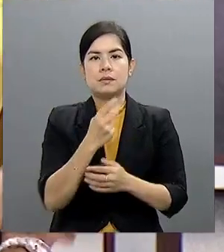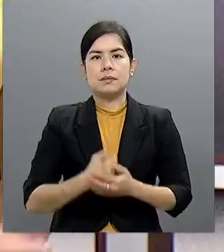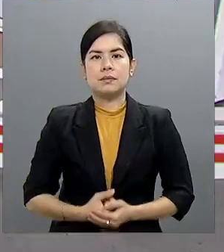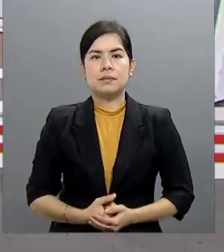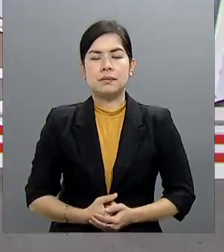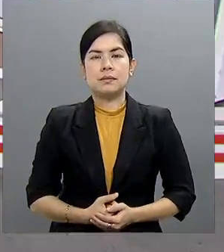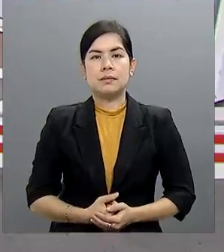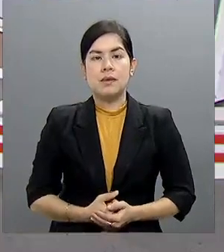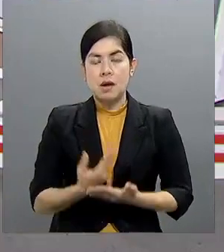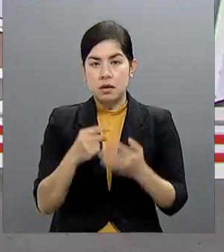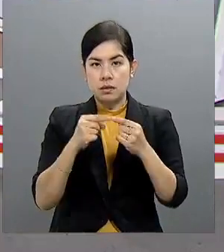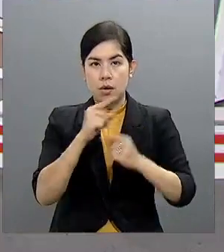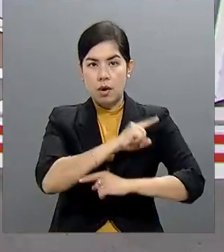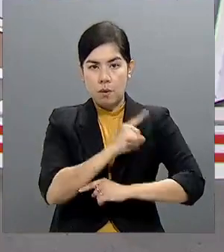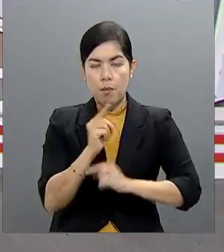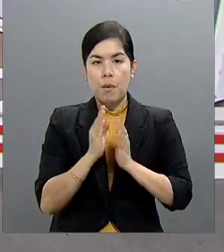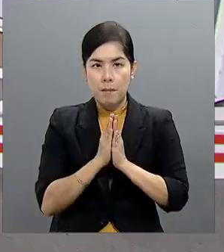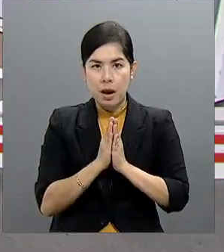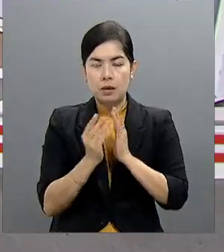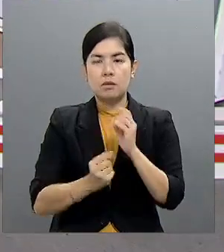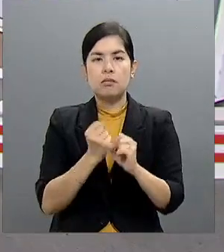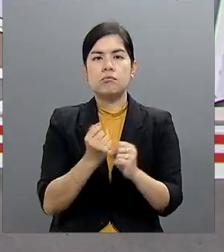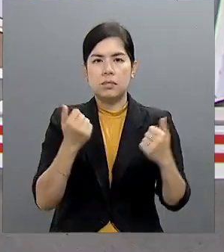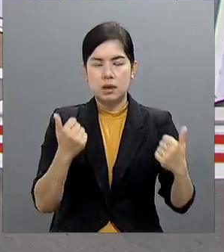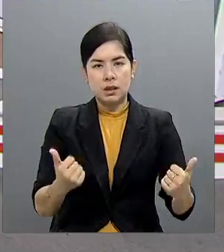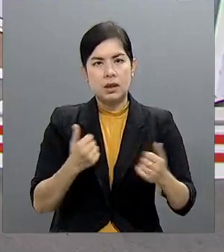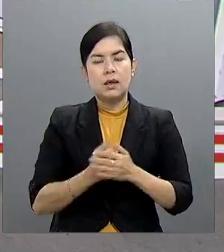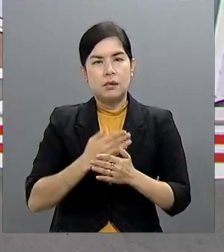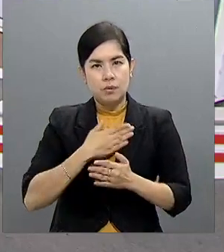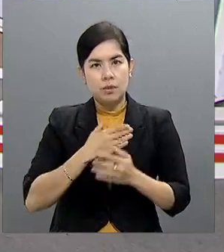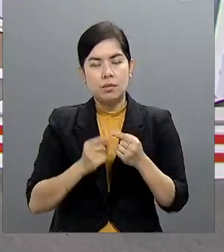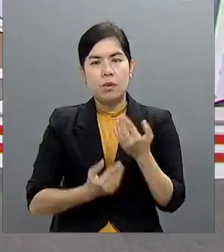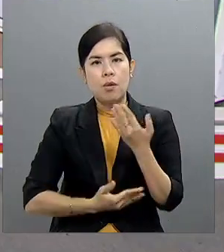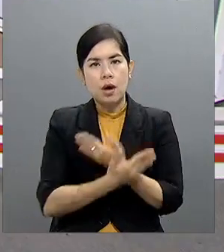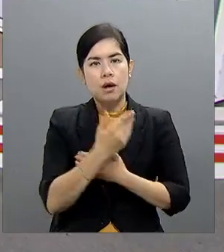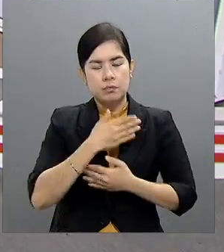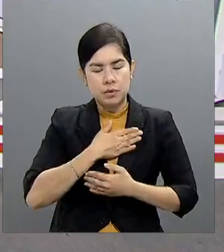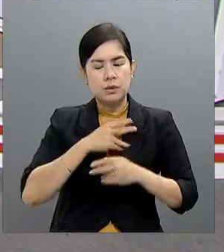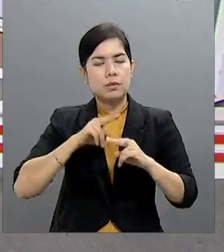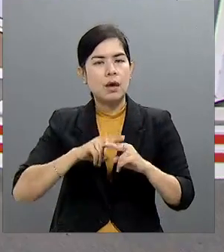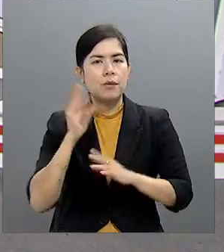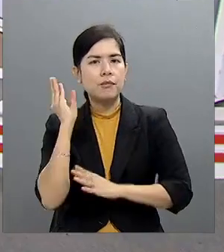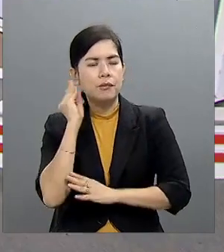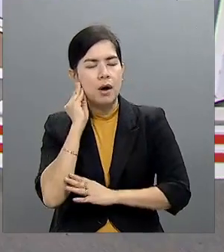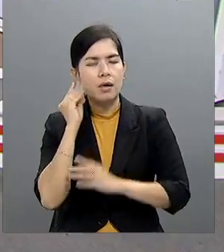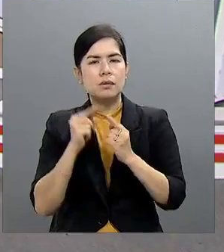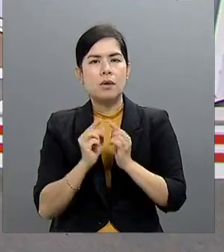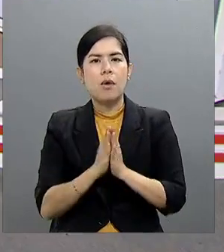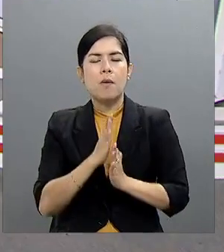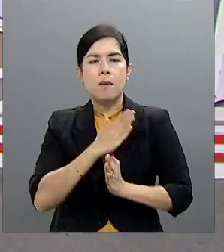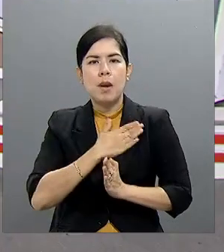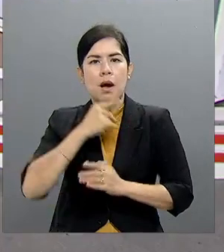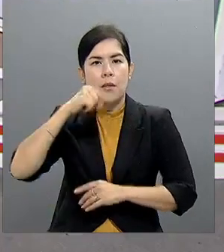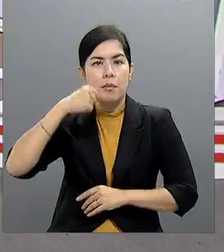สาฬหบูชาปีนี้บอกว่าพี่ยุ้ยได้มีโอกาสฟังเทศฟังธรรมนะคะแล้วก็ประทับใจอยู่ประโยคนึงนะคะอยากจะมาแ